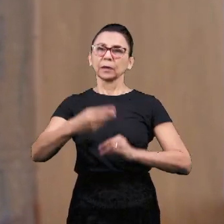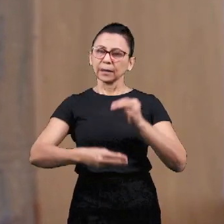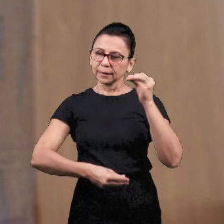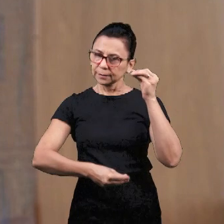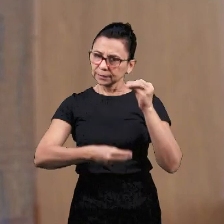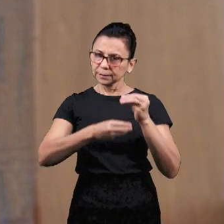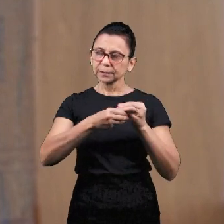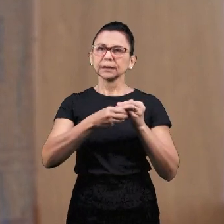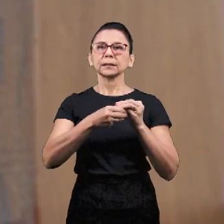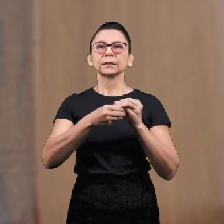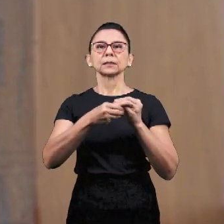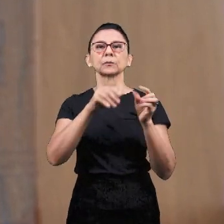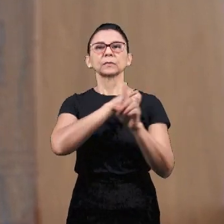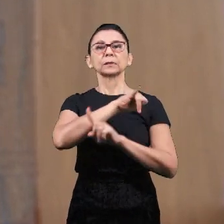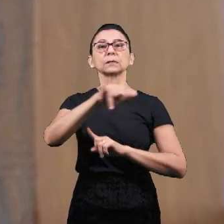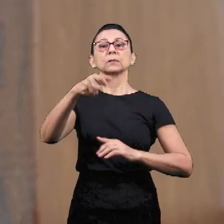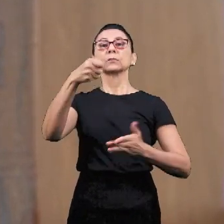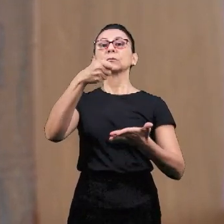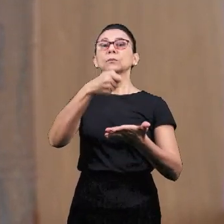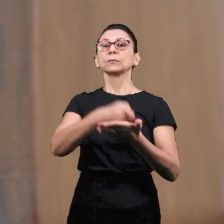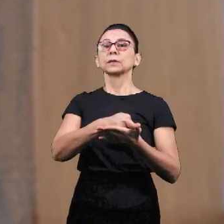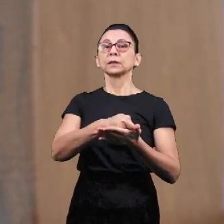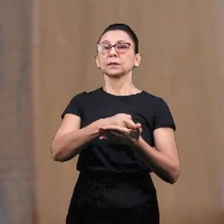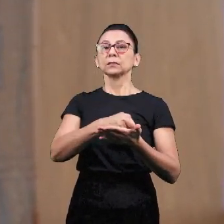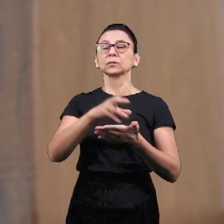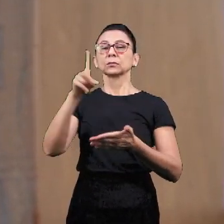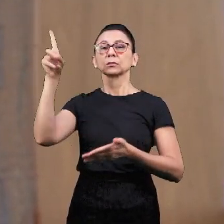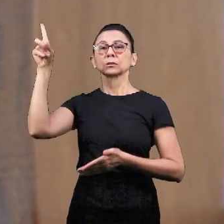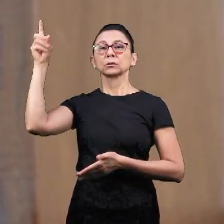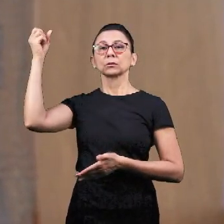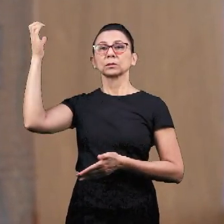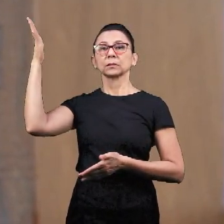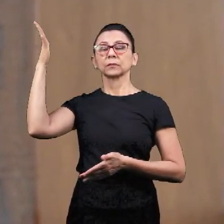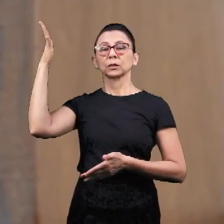manière, la prophétie s'est accomplie, la prophétie qui a été donnée par Dieu